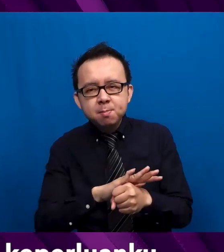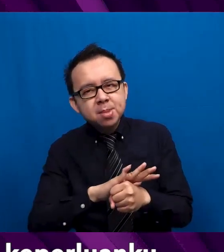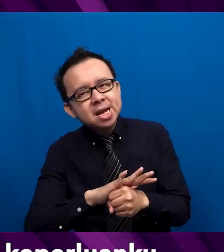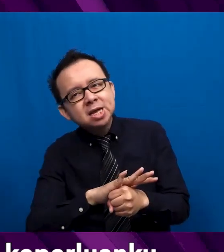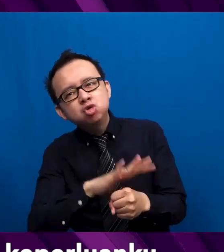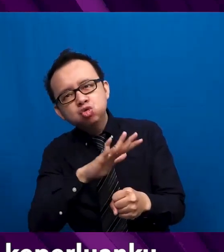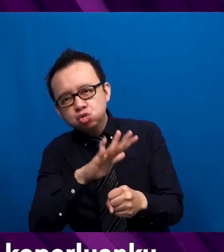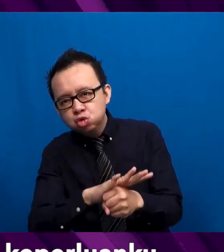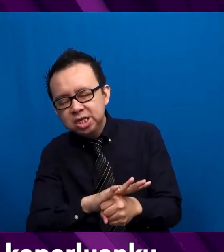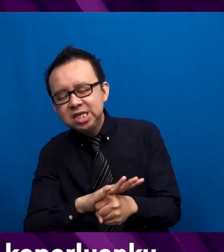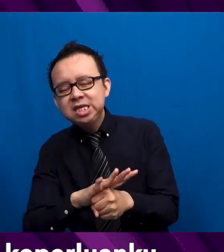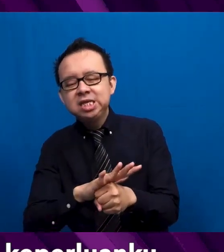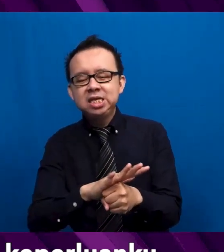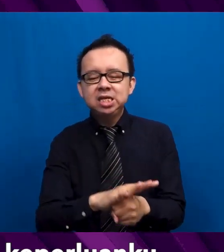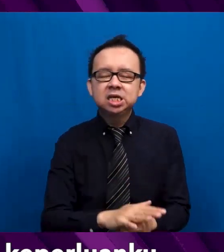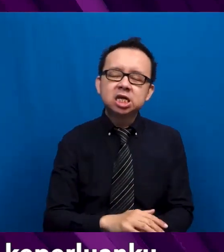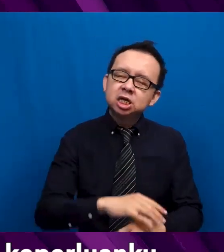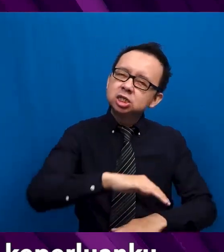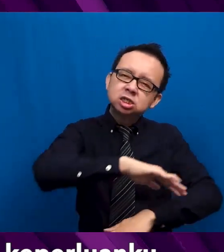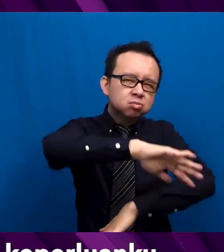akan memenuhi